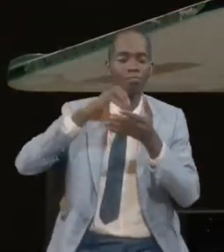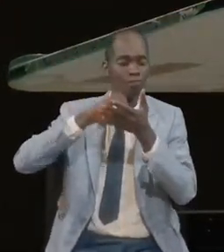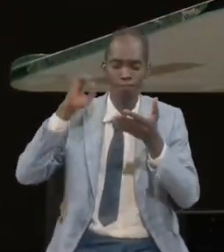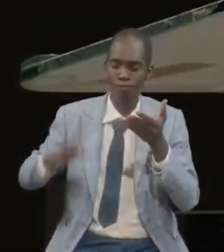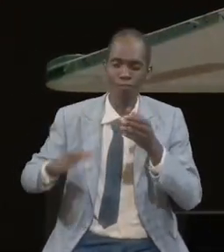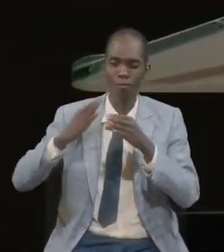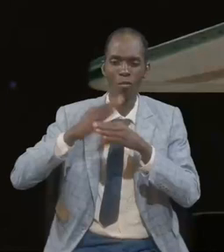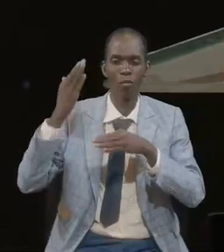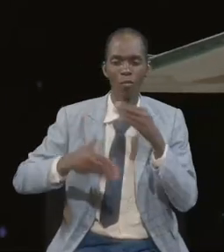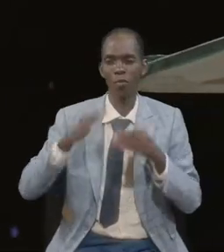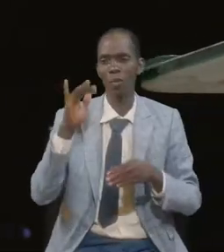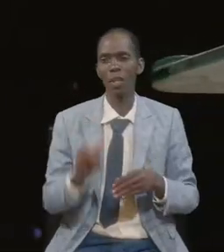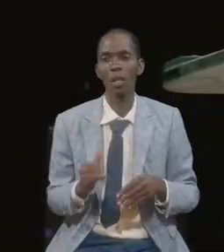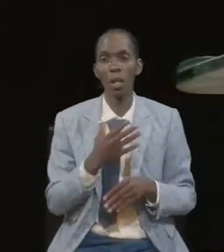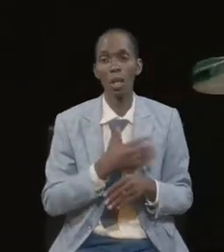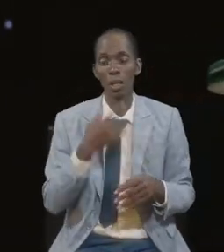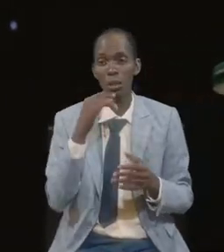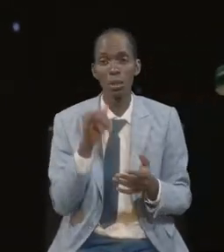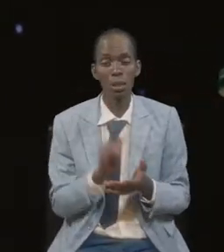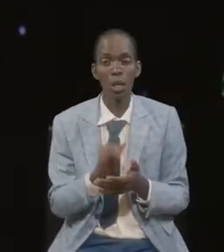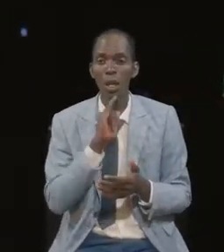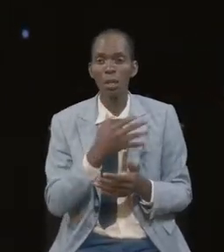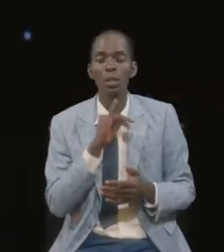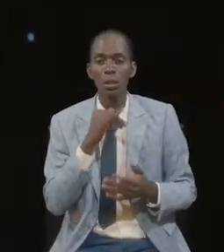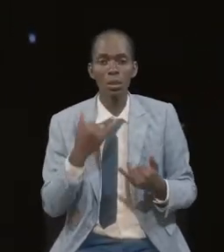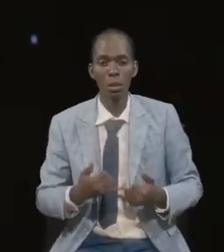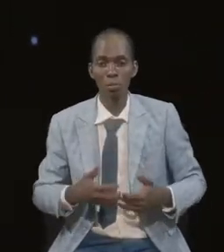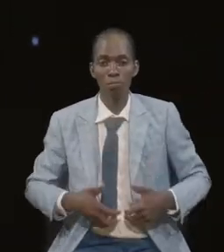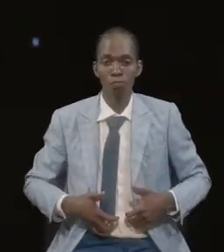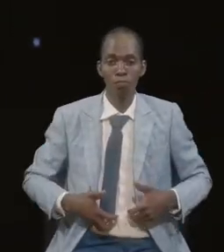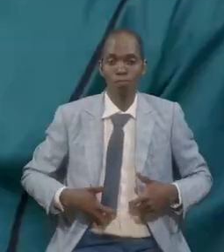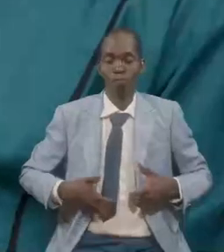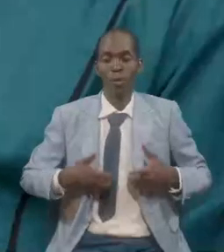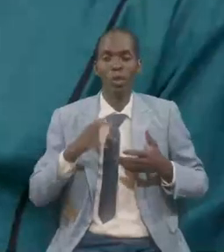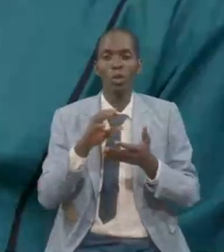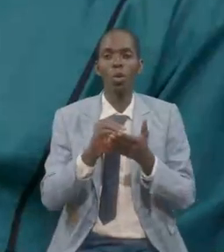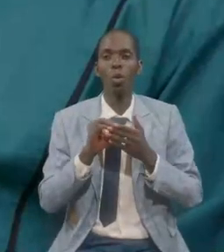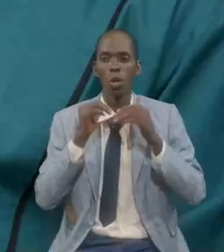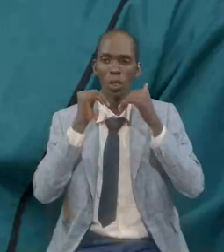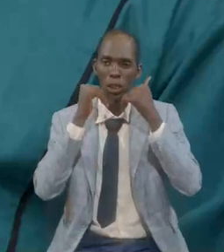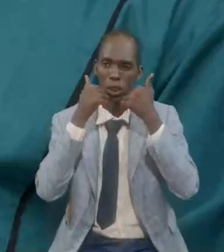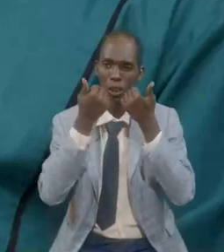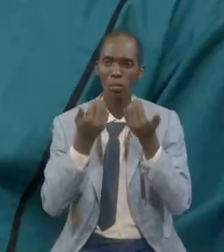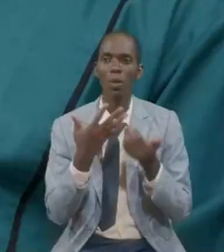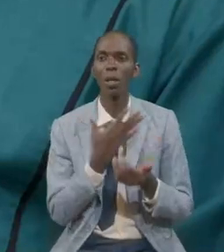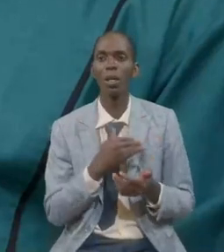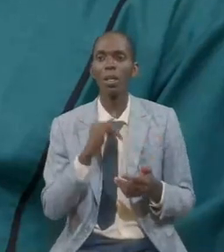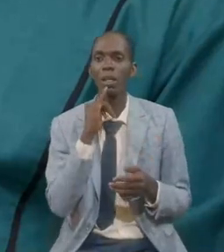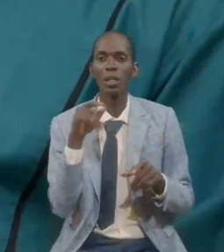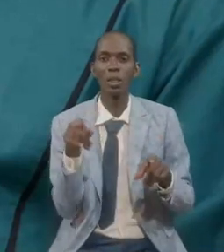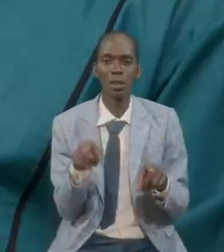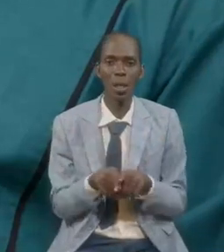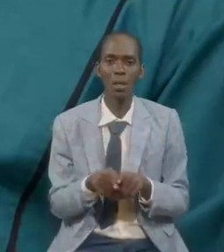s'est évaporée de lui, rejetant l'écume de leur impureté, des